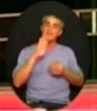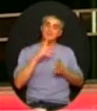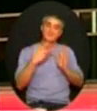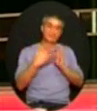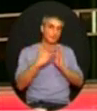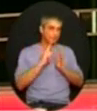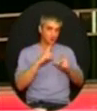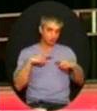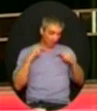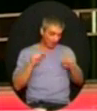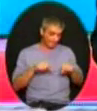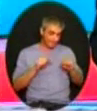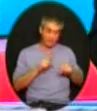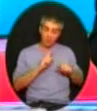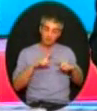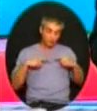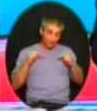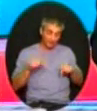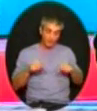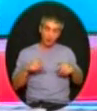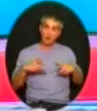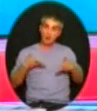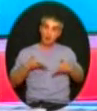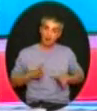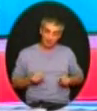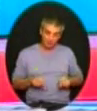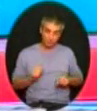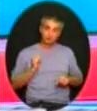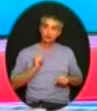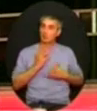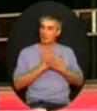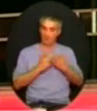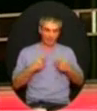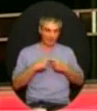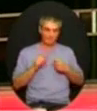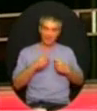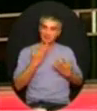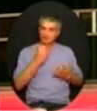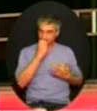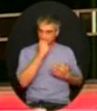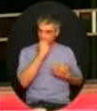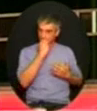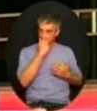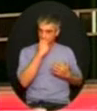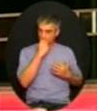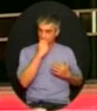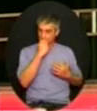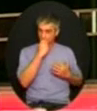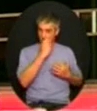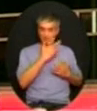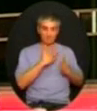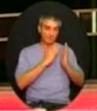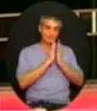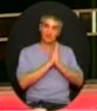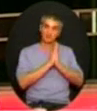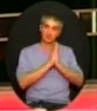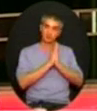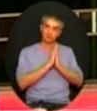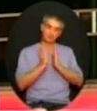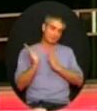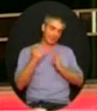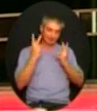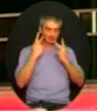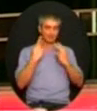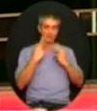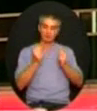אלה שחיים כאן, אלה שחיים, כאן, ששרתו כאן? אלה שחיים, חלק מהם חברי כנסת. אם הם מבקשים להסדיר